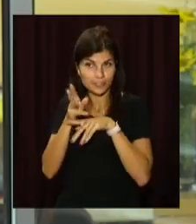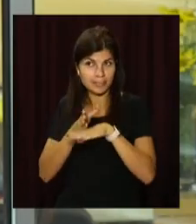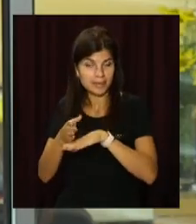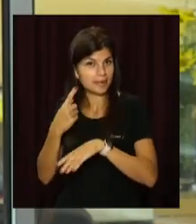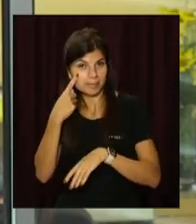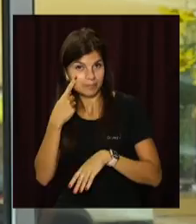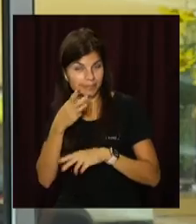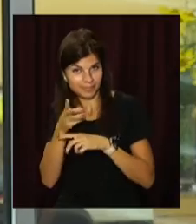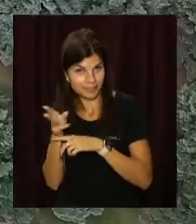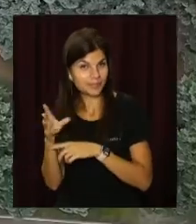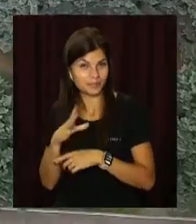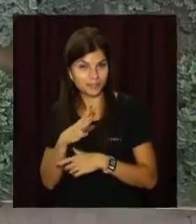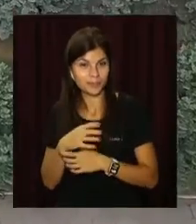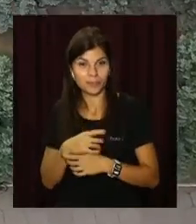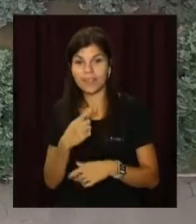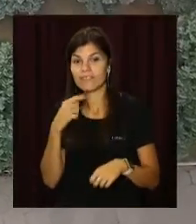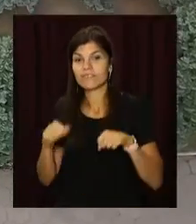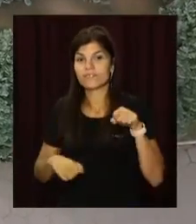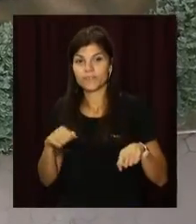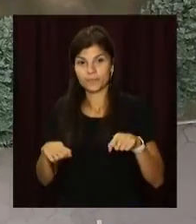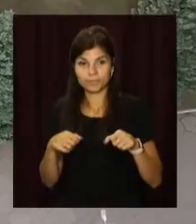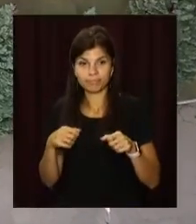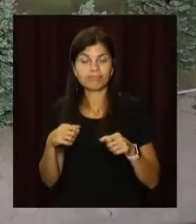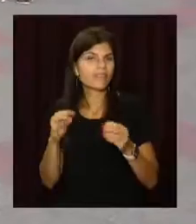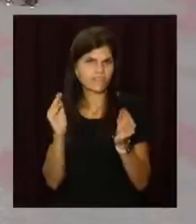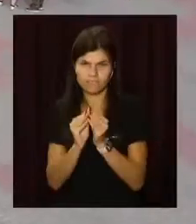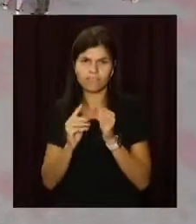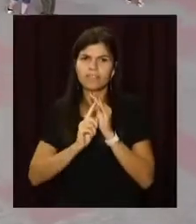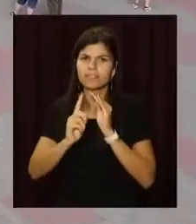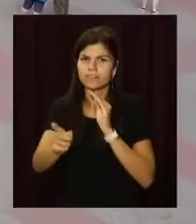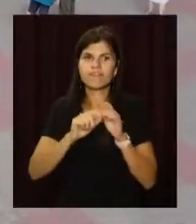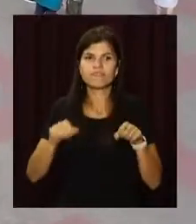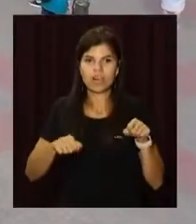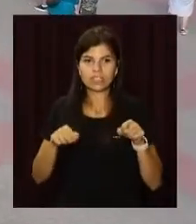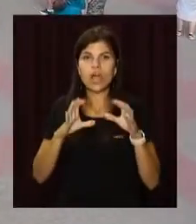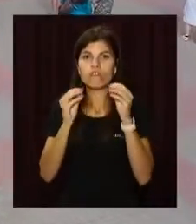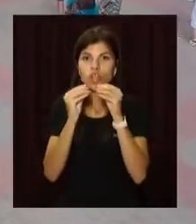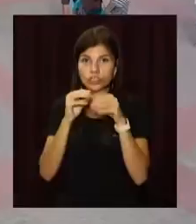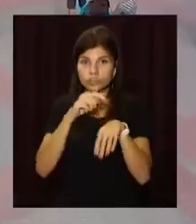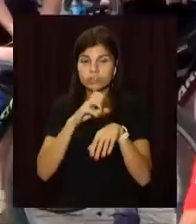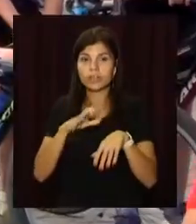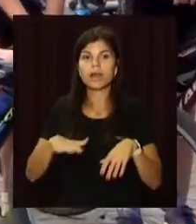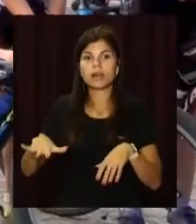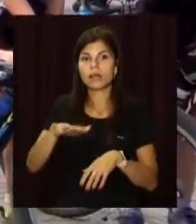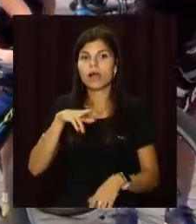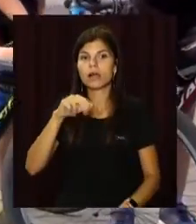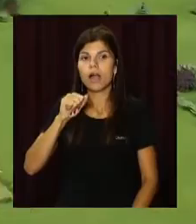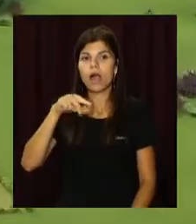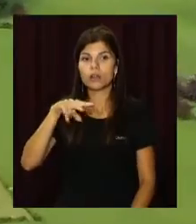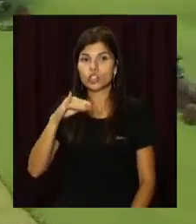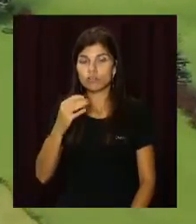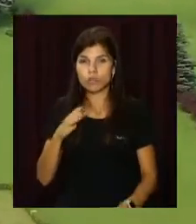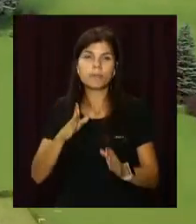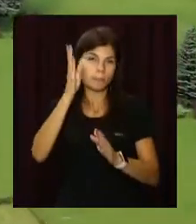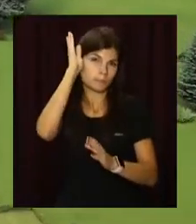журналісти. Маршрут на велодні незмінний. Стартували велосипедисти о 10-й з майдану Петра Калнишевського.